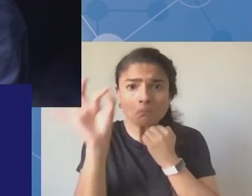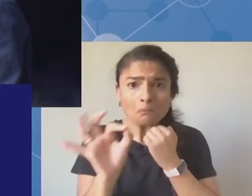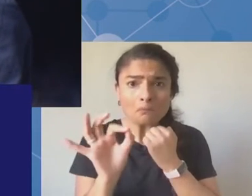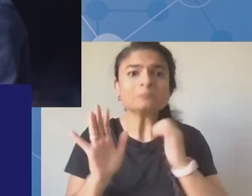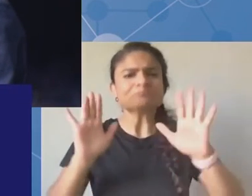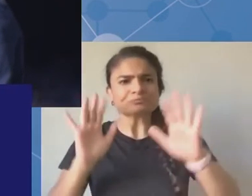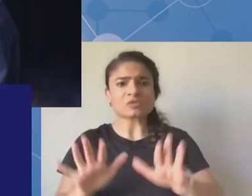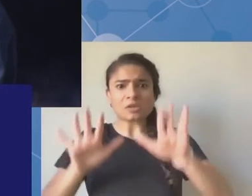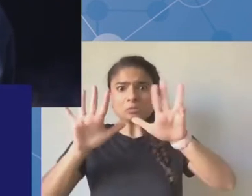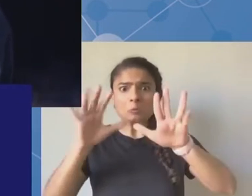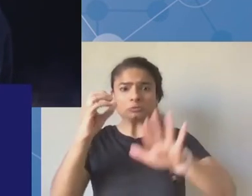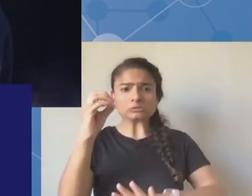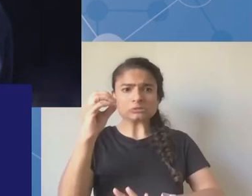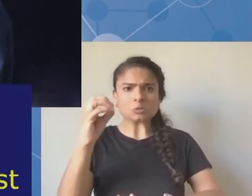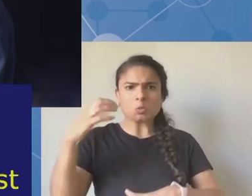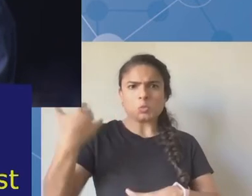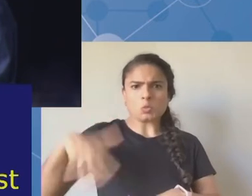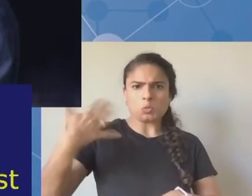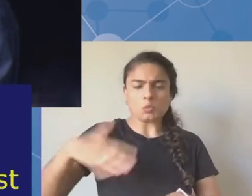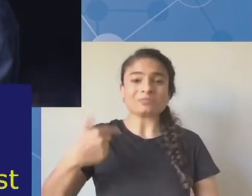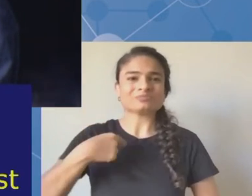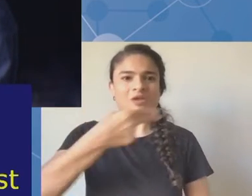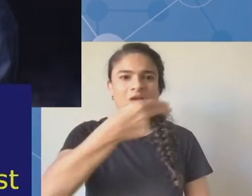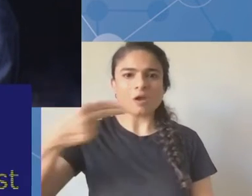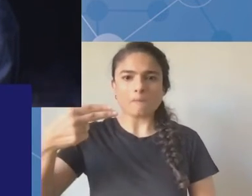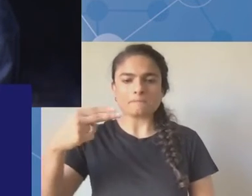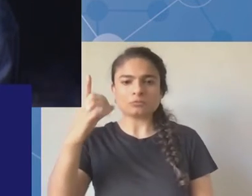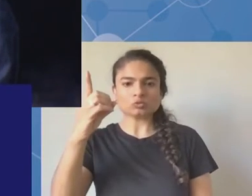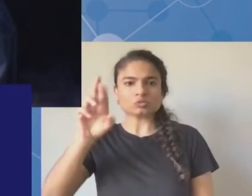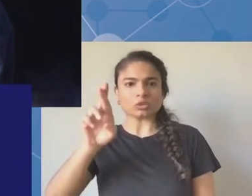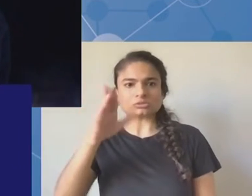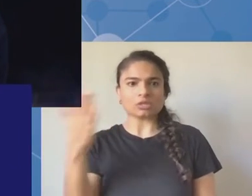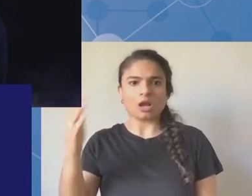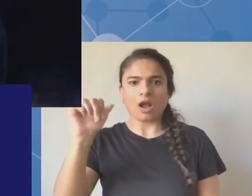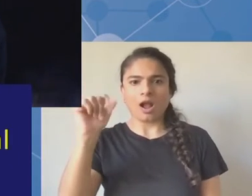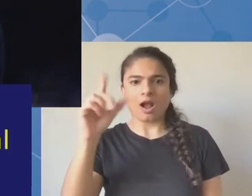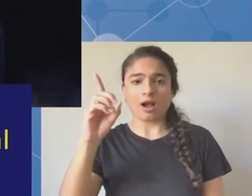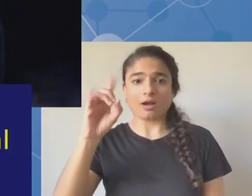я активистка в пользу прав человека. Меня зовут